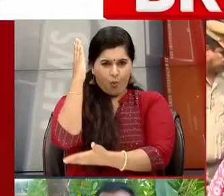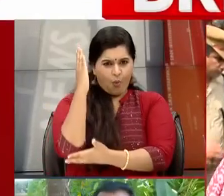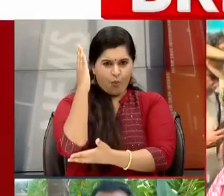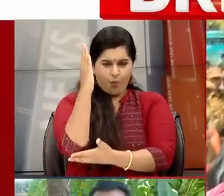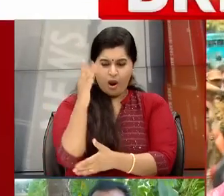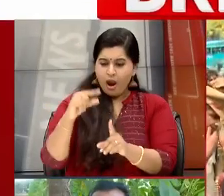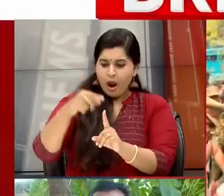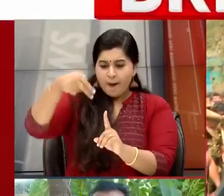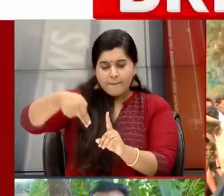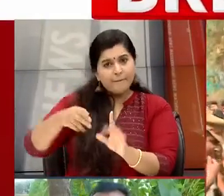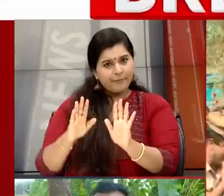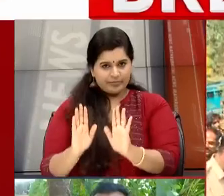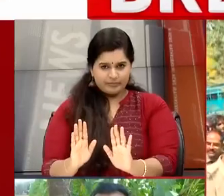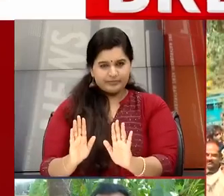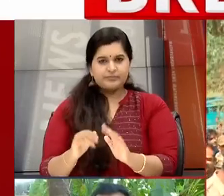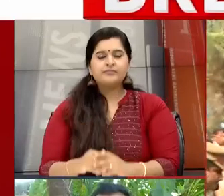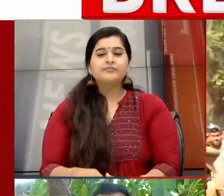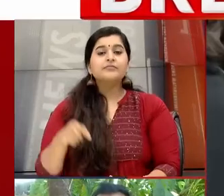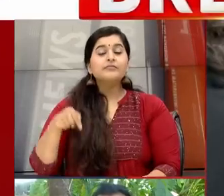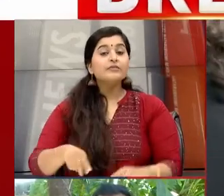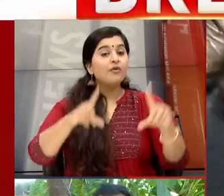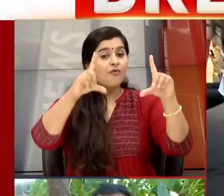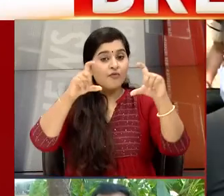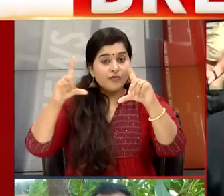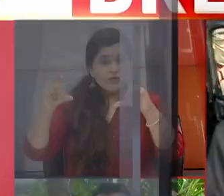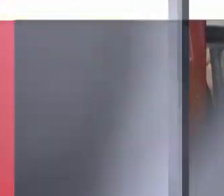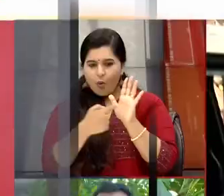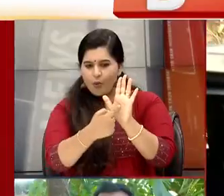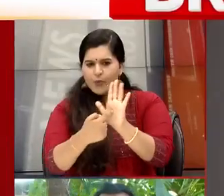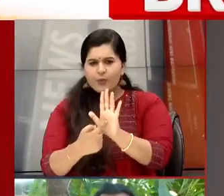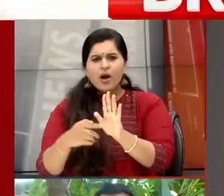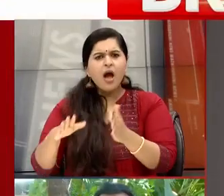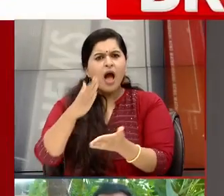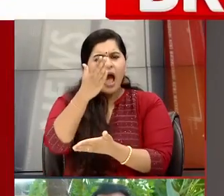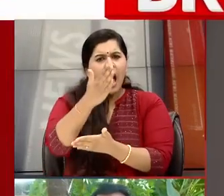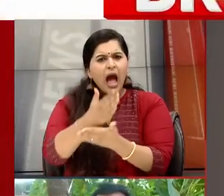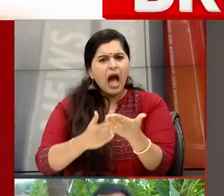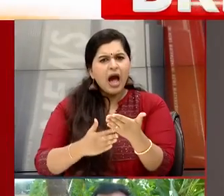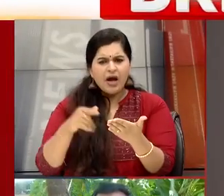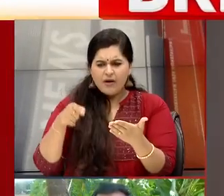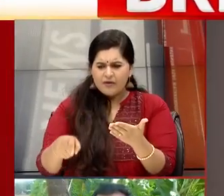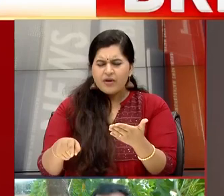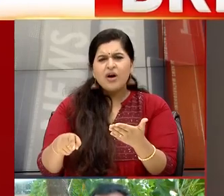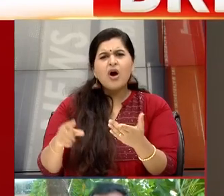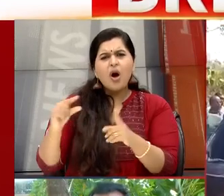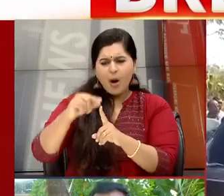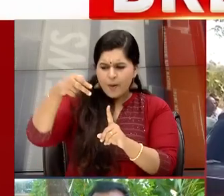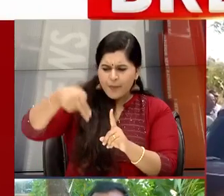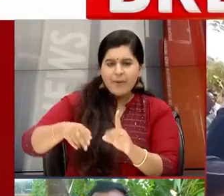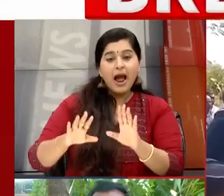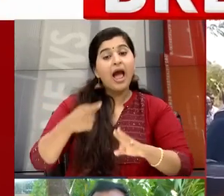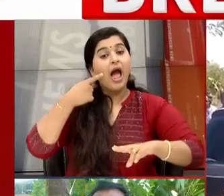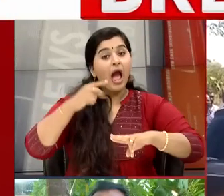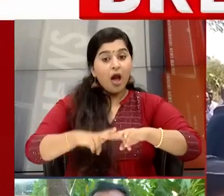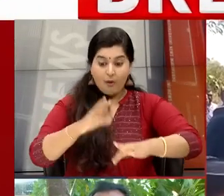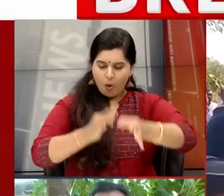ഇതിൽ നിന്ന് ലഭിച്ച വാഹനത്തിൽ നിന്ന് ലഭിച്ച പെട്രോൾ കുപ്പിയുടെ ദൃശ്യങ്ങൾ പുറത്തു വന്നിരുന്നു. അതിൽ പകുതി പെട്രോൾ ഉണ്ട്. ഒരു വാഹനം പൂർണ്ണമായും കത്തി നശിച്ച് അല്ലെങ്കിൽ അതിന്റെ അകം പൂർണ്ണമായും